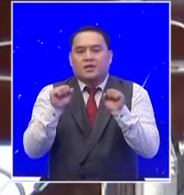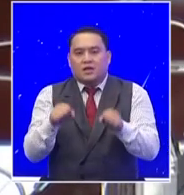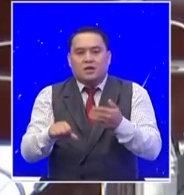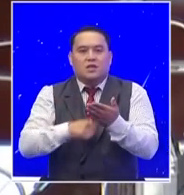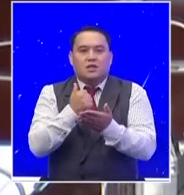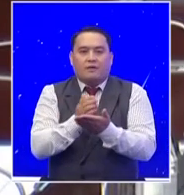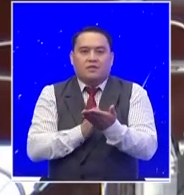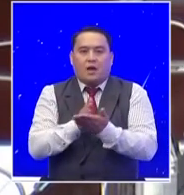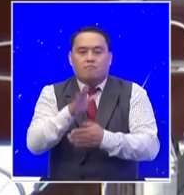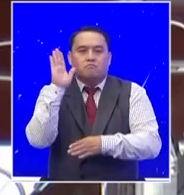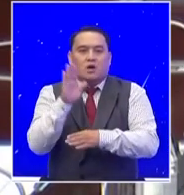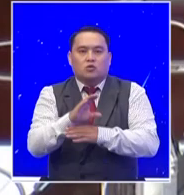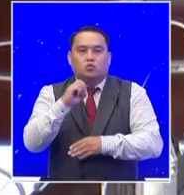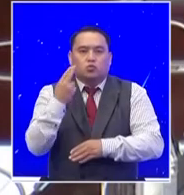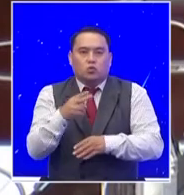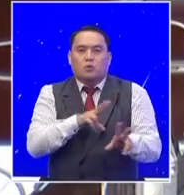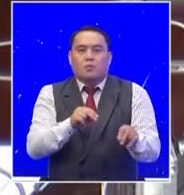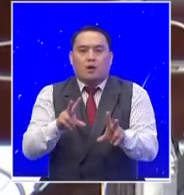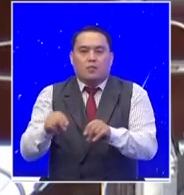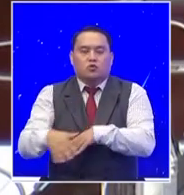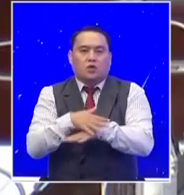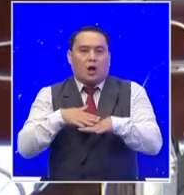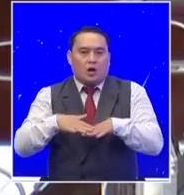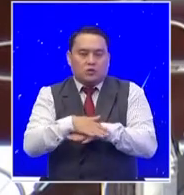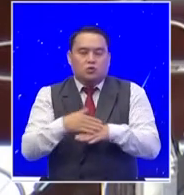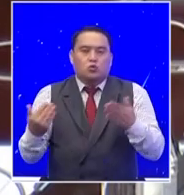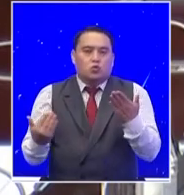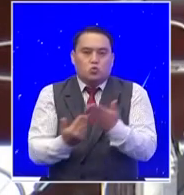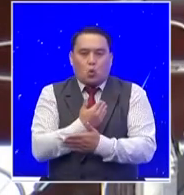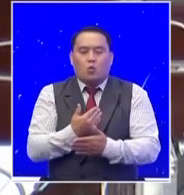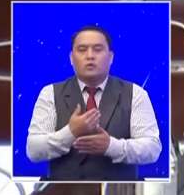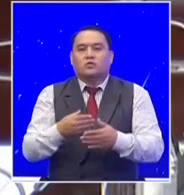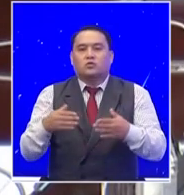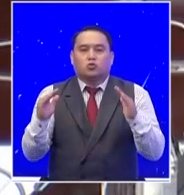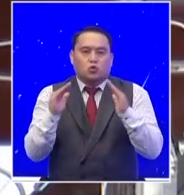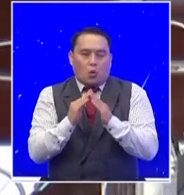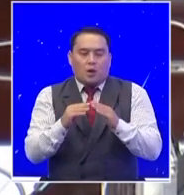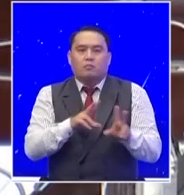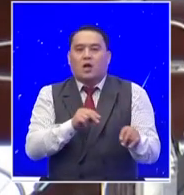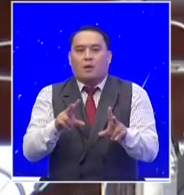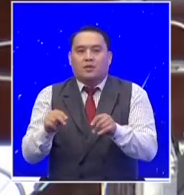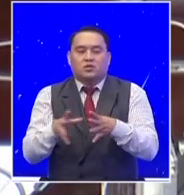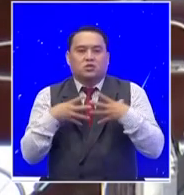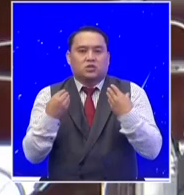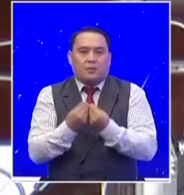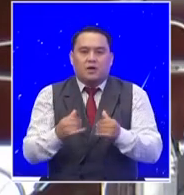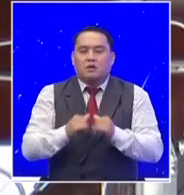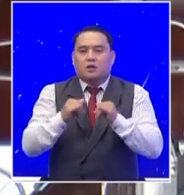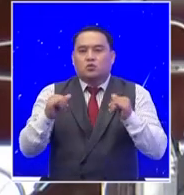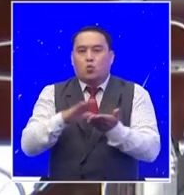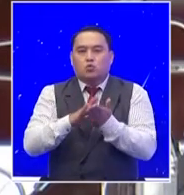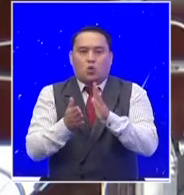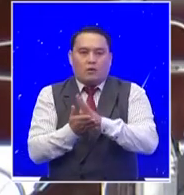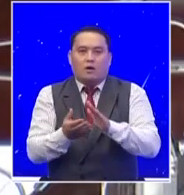Главный ориентир послания – социальное благополучие граждан, основанная на доступности жилья, благоприятных семейно-демографических